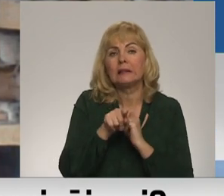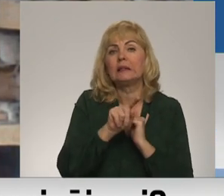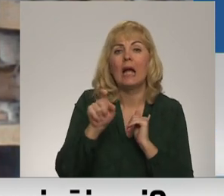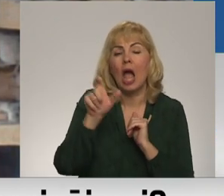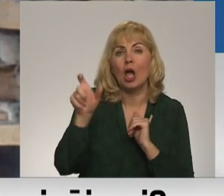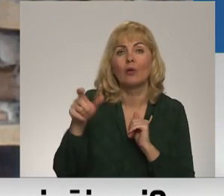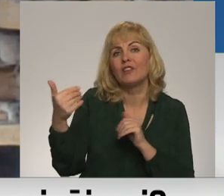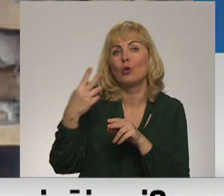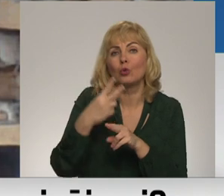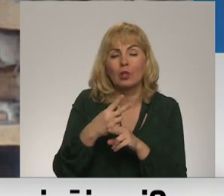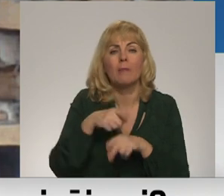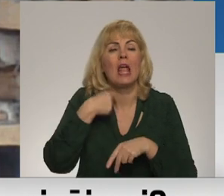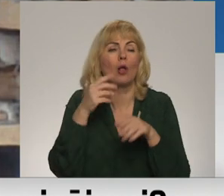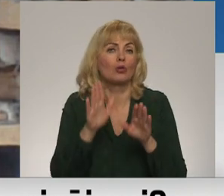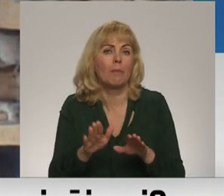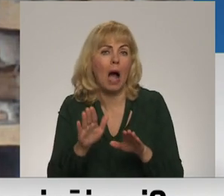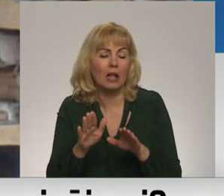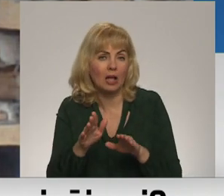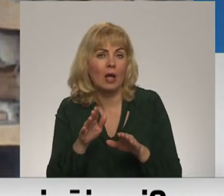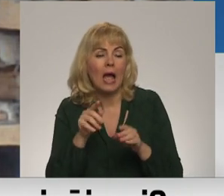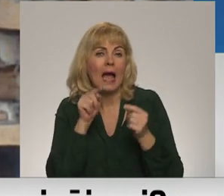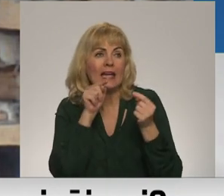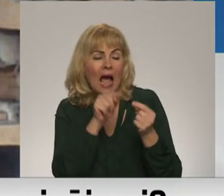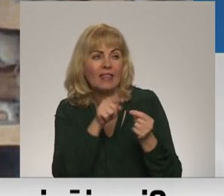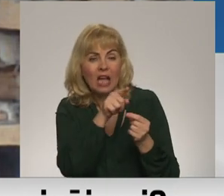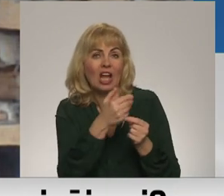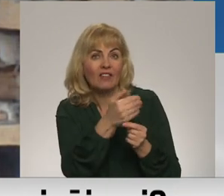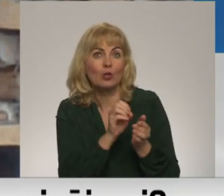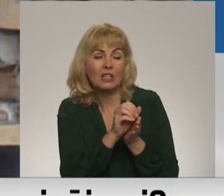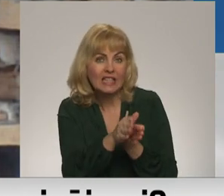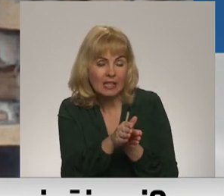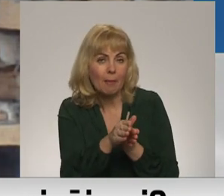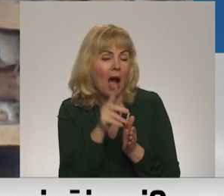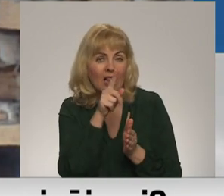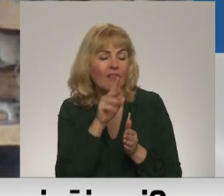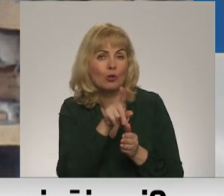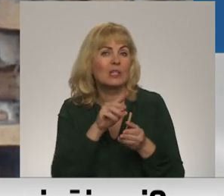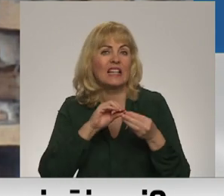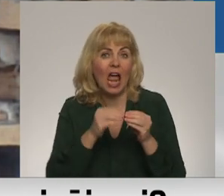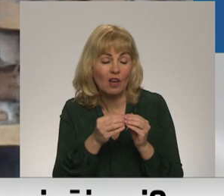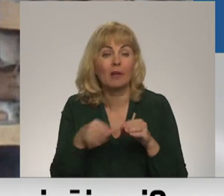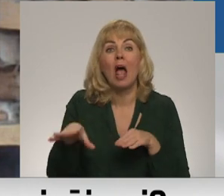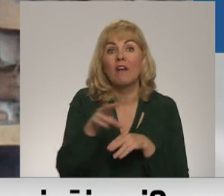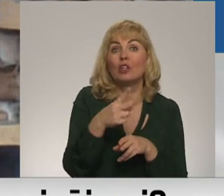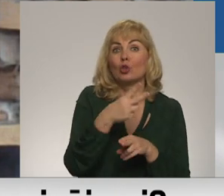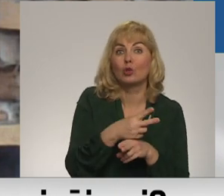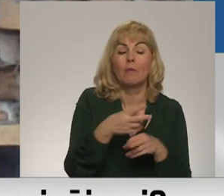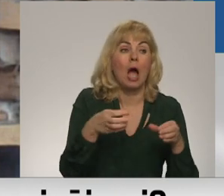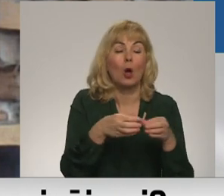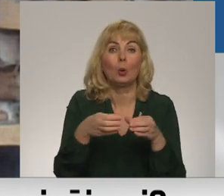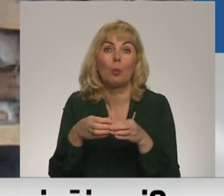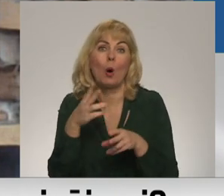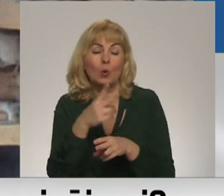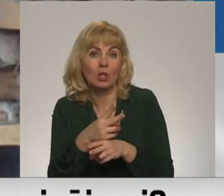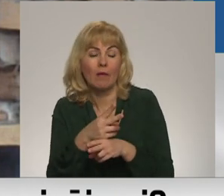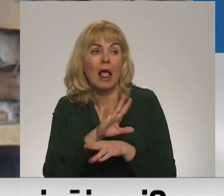ir ilgstoši atrasties ienaidnieku sistēmās nepamanītiem. Ja? Viņu uzdevums visu šo grupējumu uzdevums